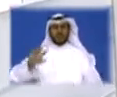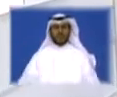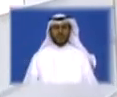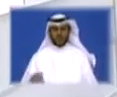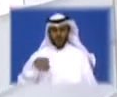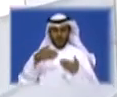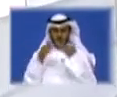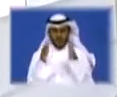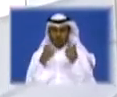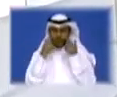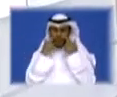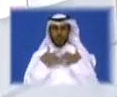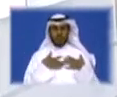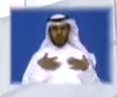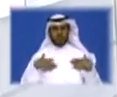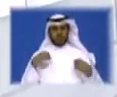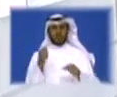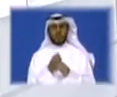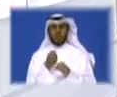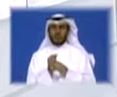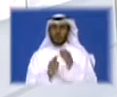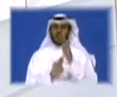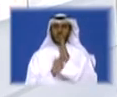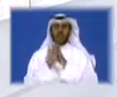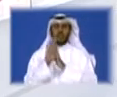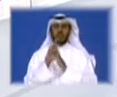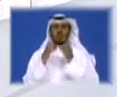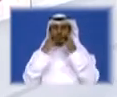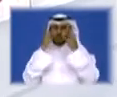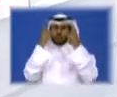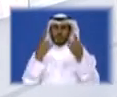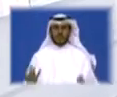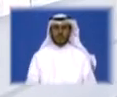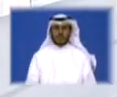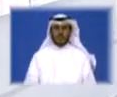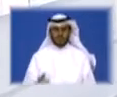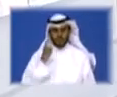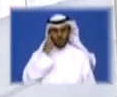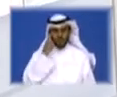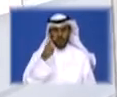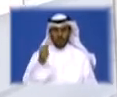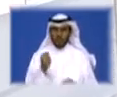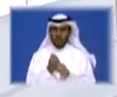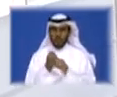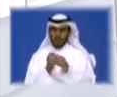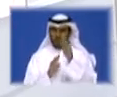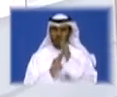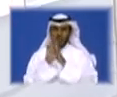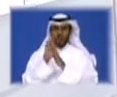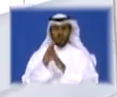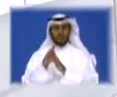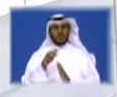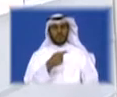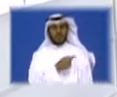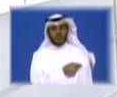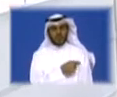افتتاحه اليوم ترجم على أرض الواقع وجسد مدى مساهماتهم الجليلة في تطوير المنظومة الصحية